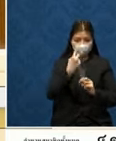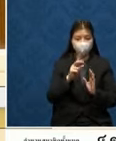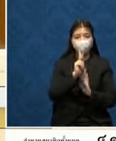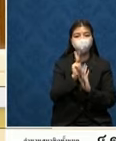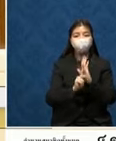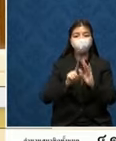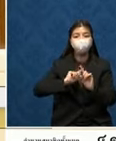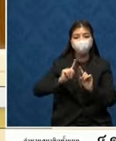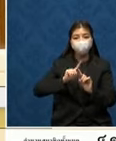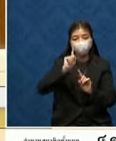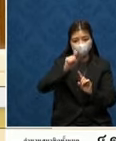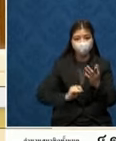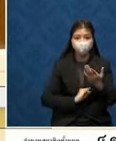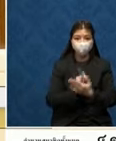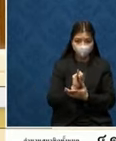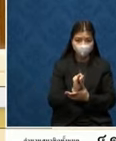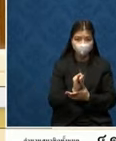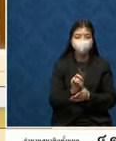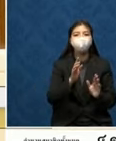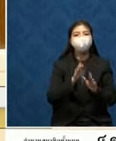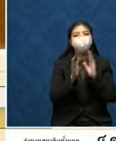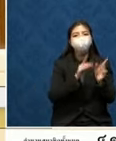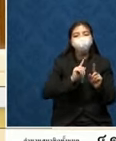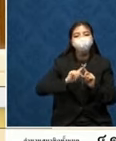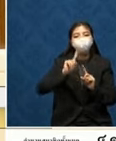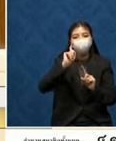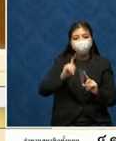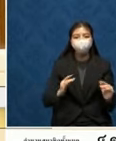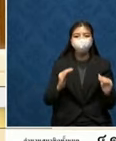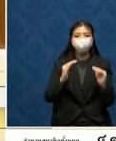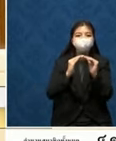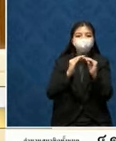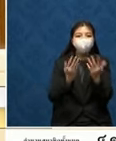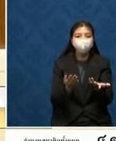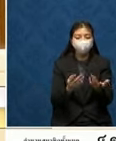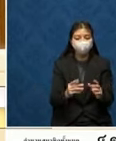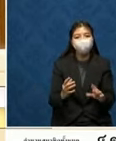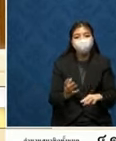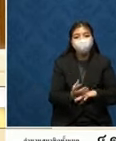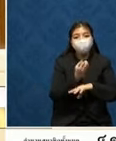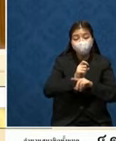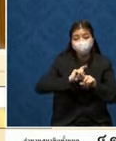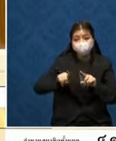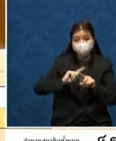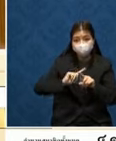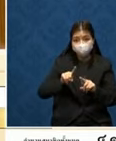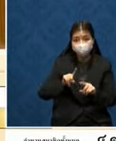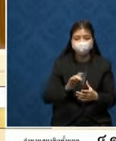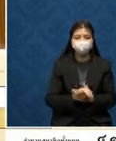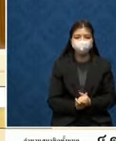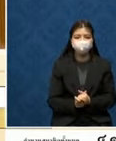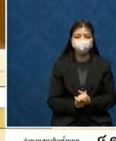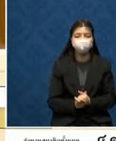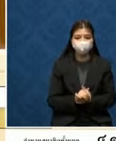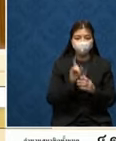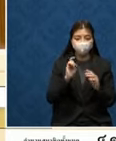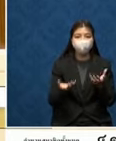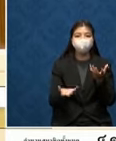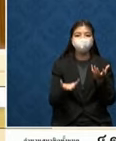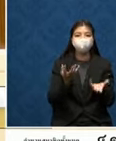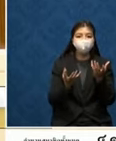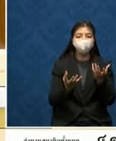ต้องใช้กระบวยุติธรรมเคารพในอำนาจต่างๆทางด้านกระบวนการยุติธรรม